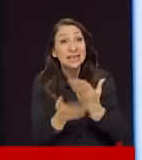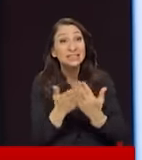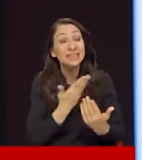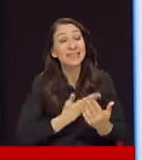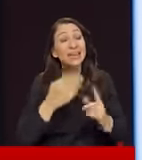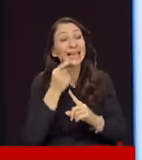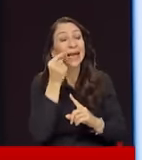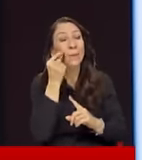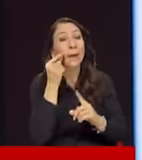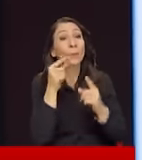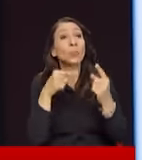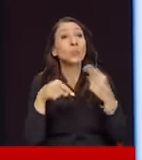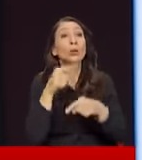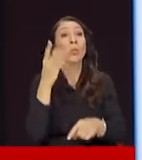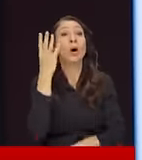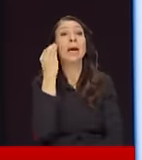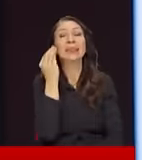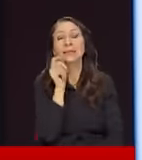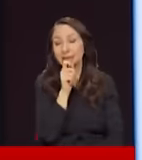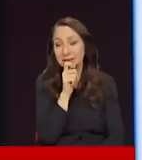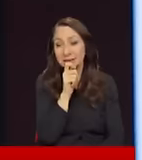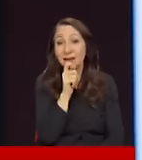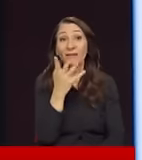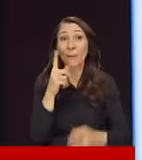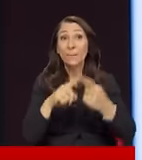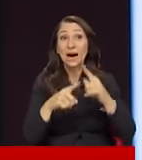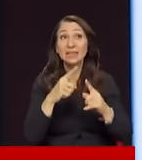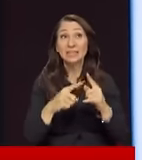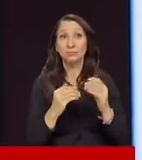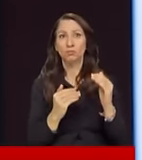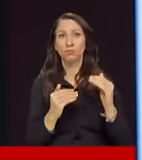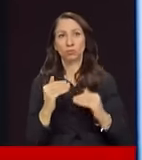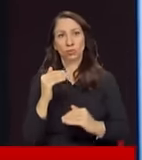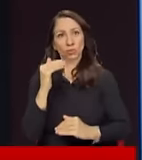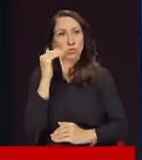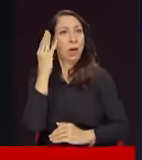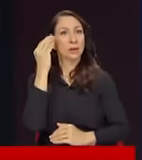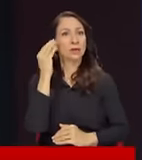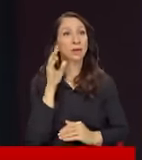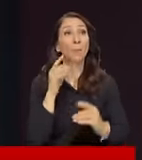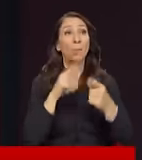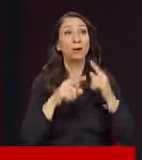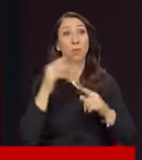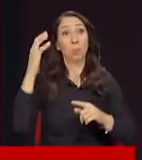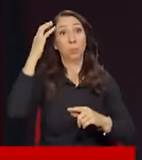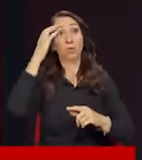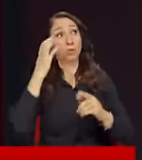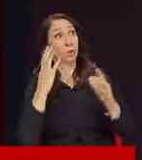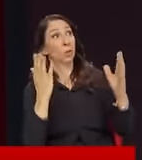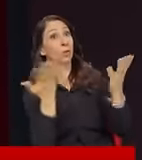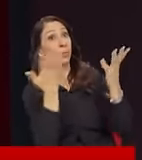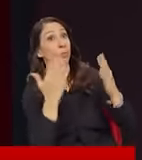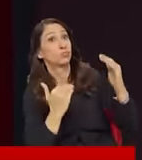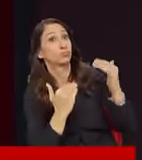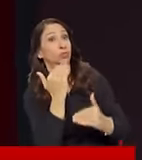İlker Bey, bunlar, bu anlayış partiyi kutsallaştırma anlayışı. Partinin başındakini